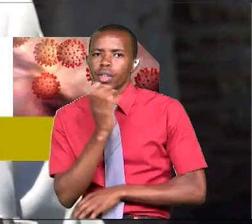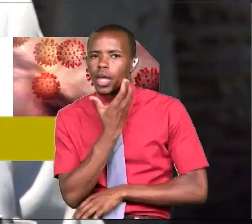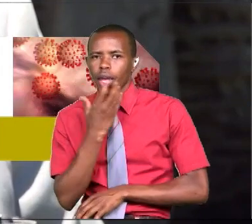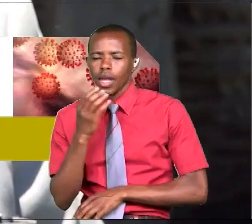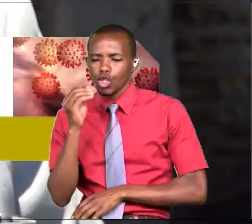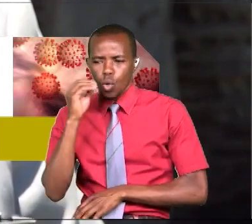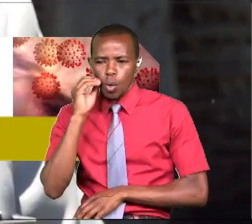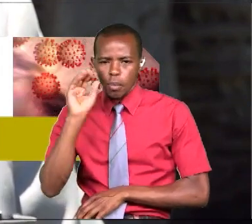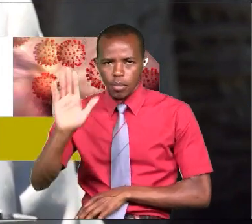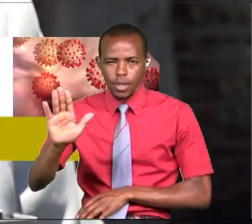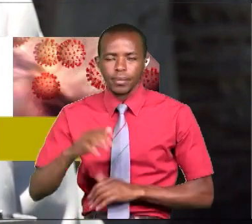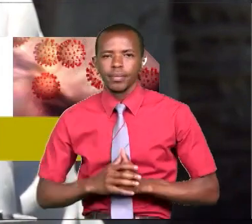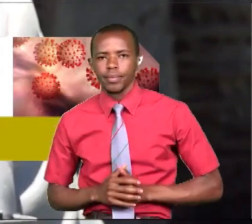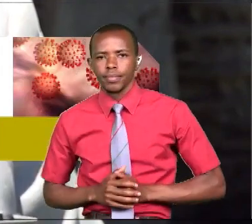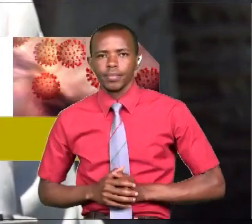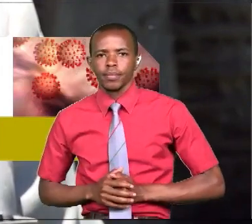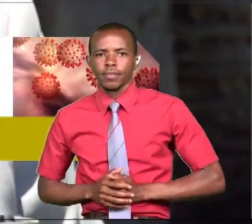mpaka kwake.